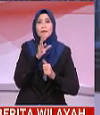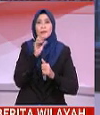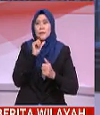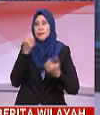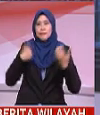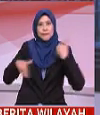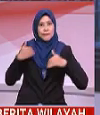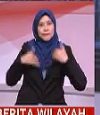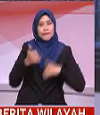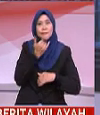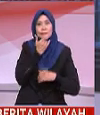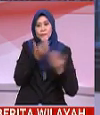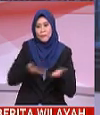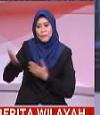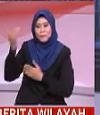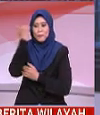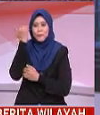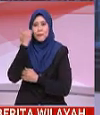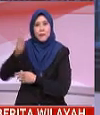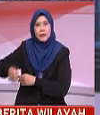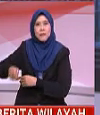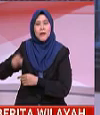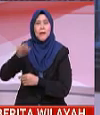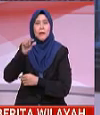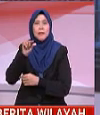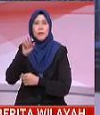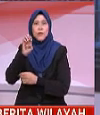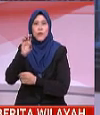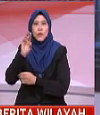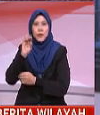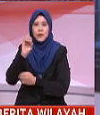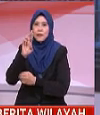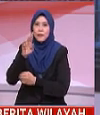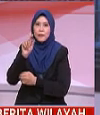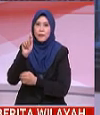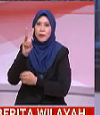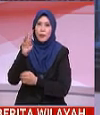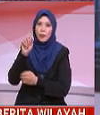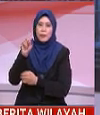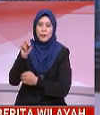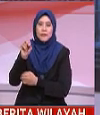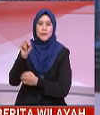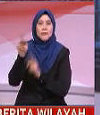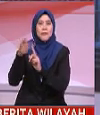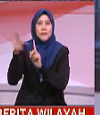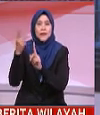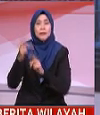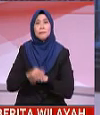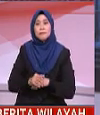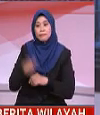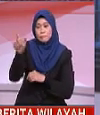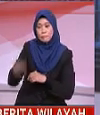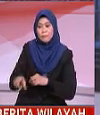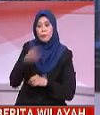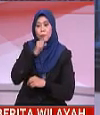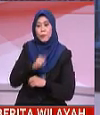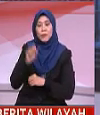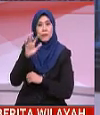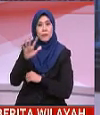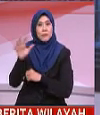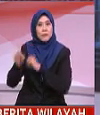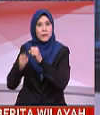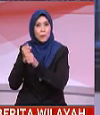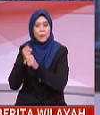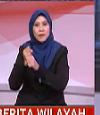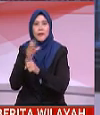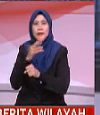selepas dihadapkan ke Mahkamah Magistrate Georgetown, Pulau Pinang. Tertuduh A. Santaran berusia 54 tahun membuat